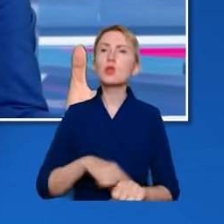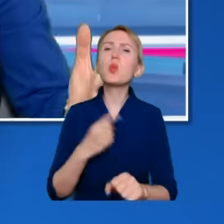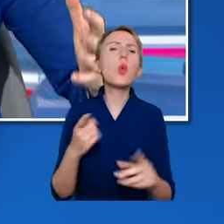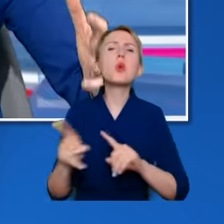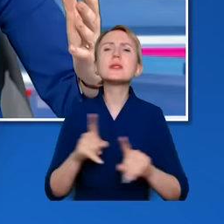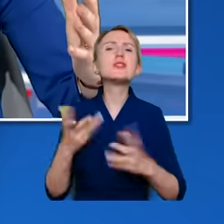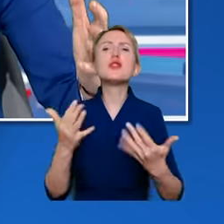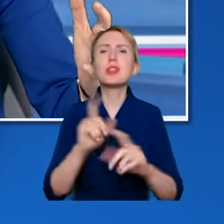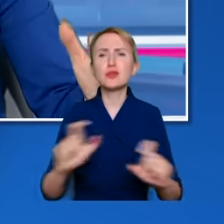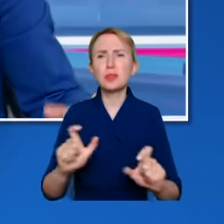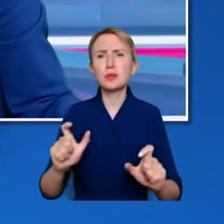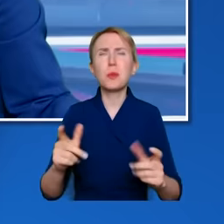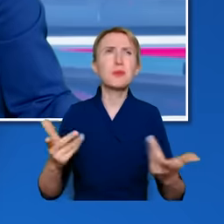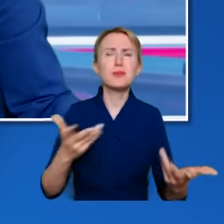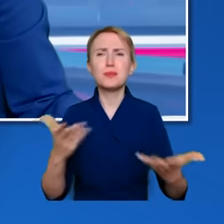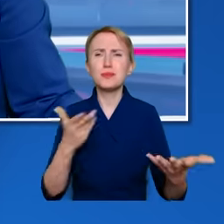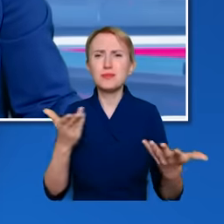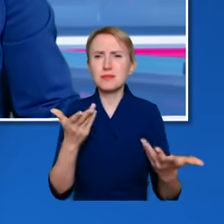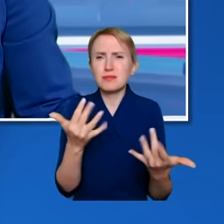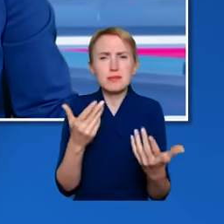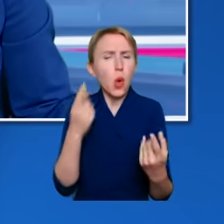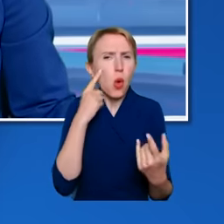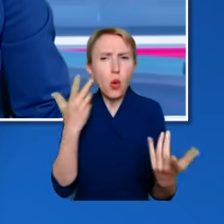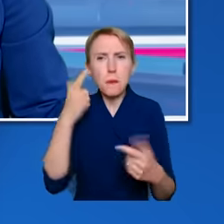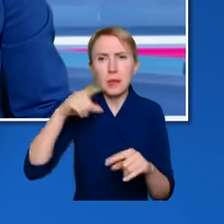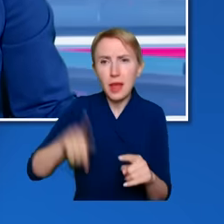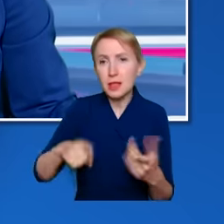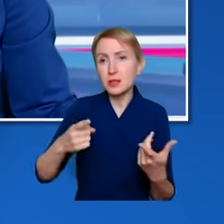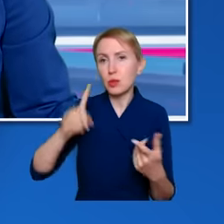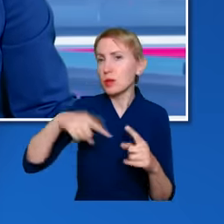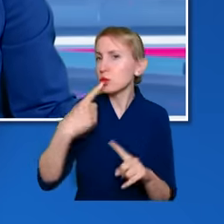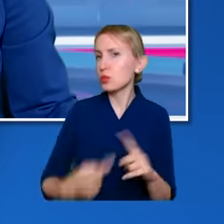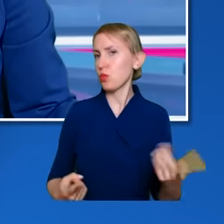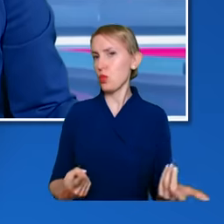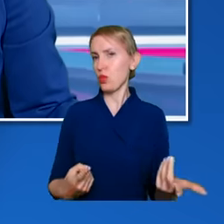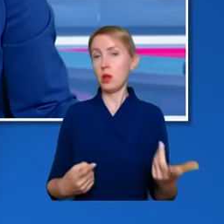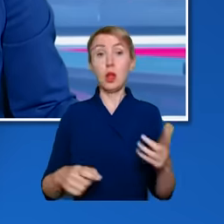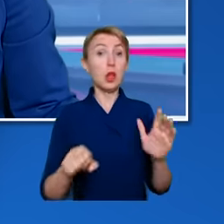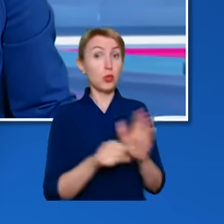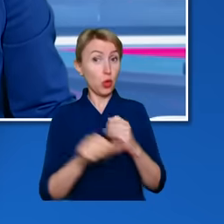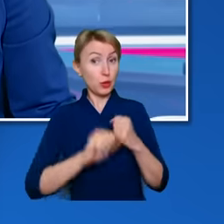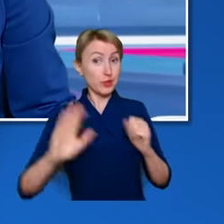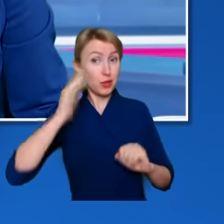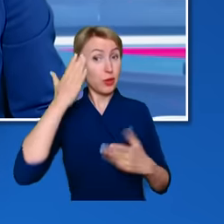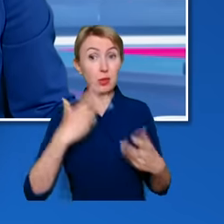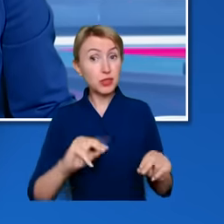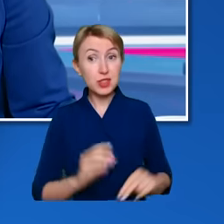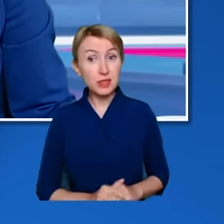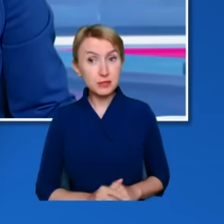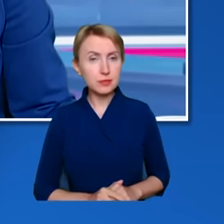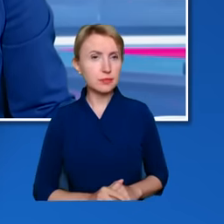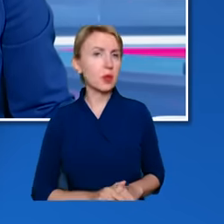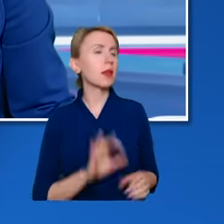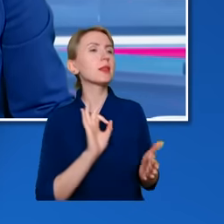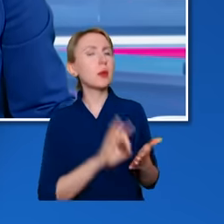czas? Znaczy, o jakiej perspektywie my w ogóle mówimy? Miesiąc, półtora miesiąca? Czy zdążymy do lipca, czy nie? To jest ważne. Panie pośle, na pewno